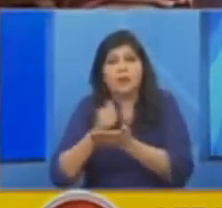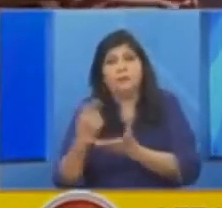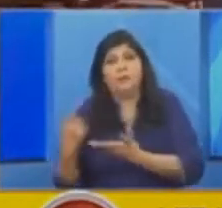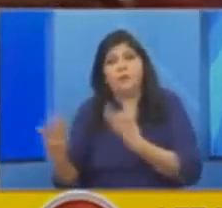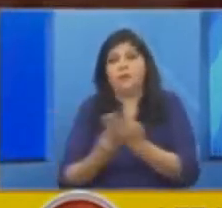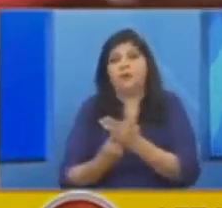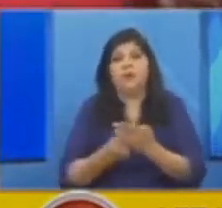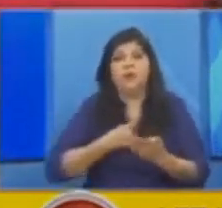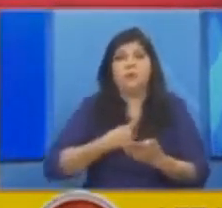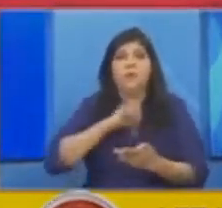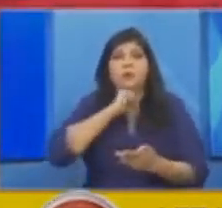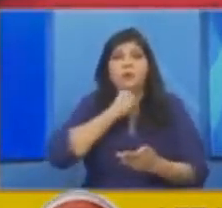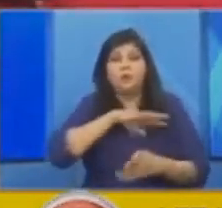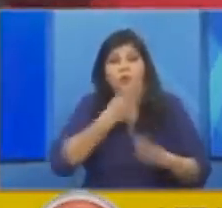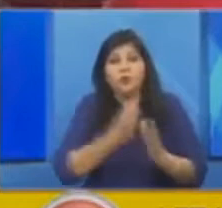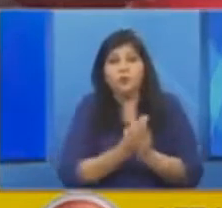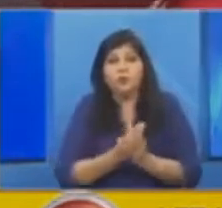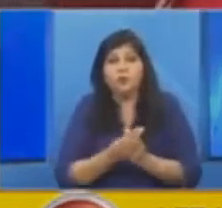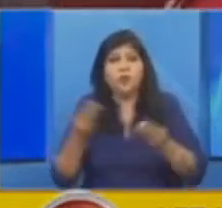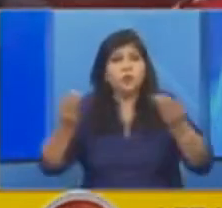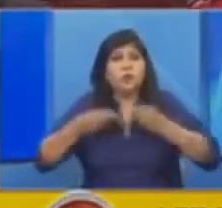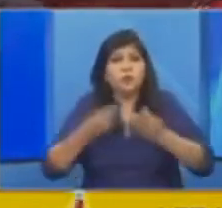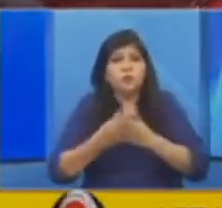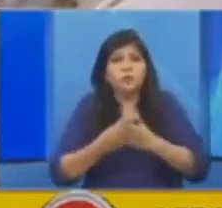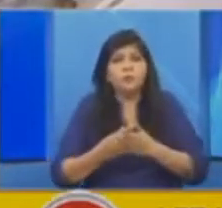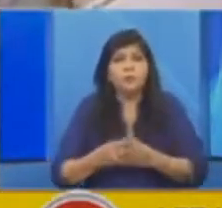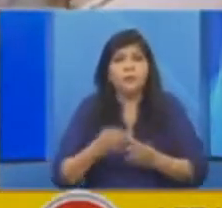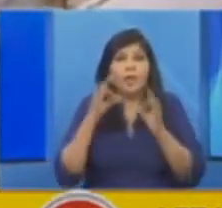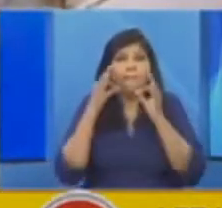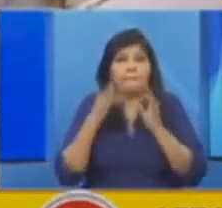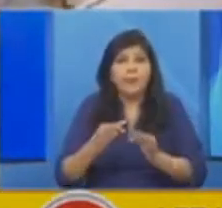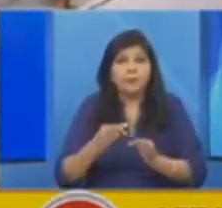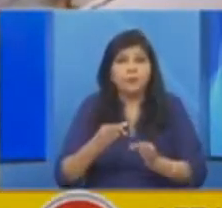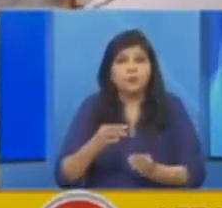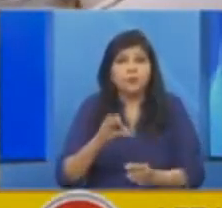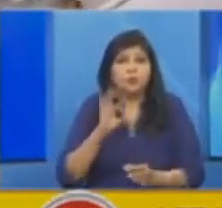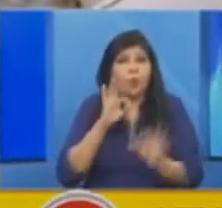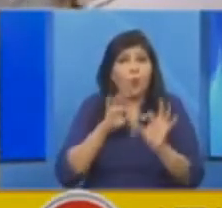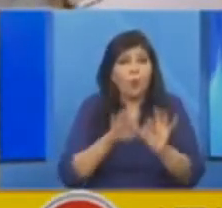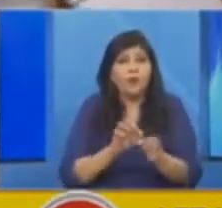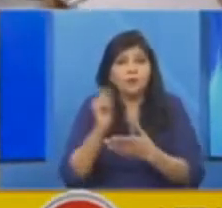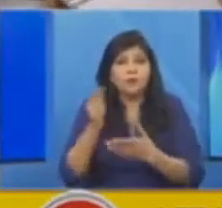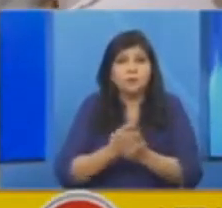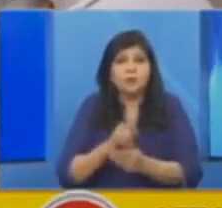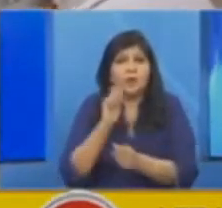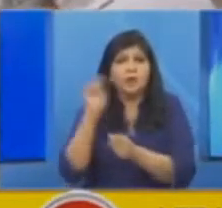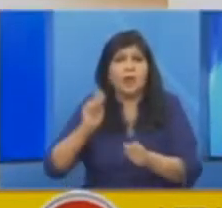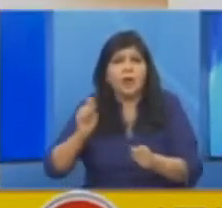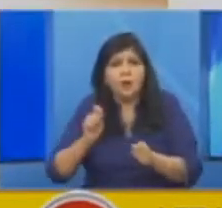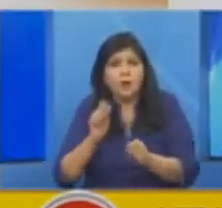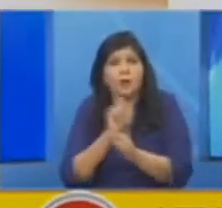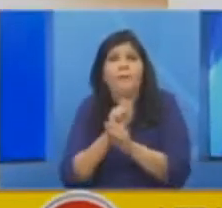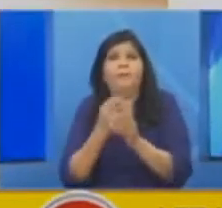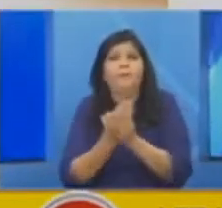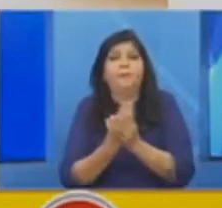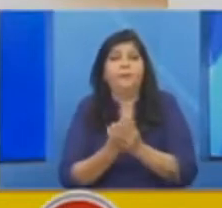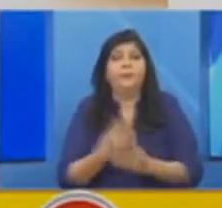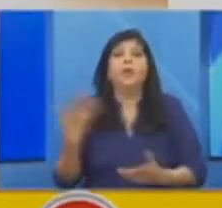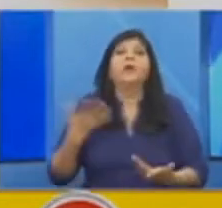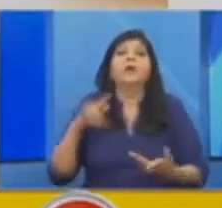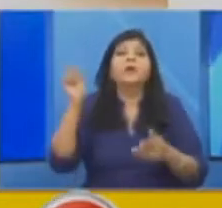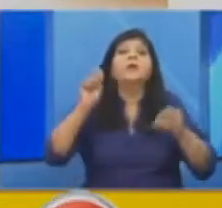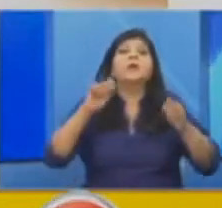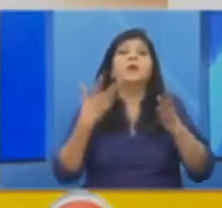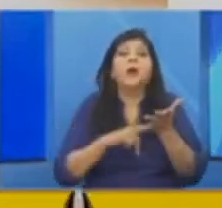अपने युवाओं के लिए कुछ नए प्रकार के अच्छी क्वालिटी वारे खिलोने बनाते हैं खिलोना वो हो